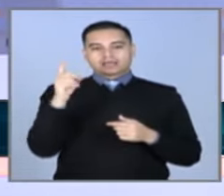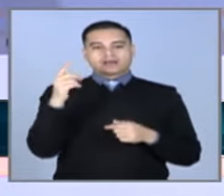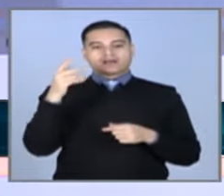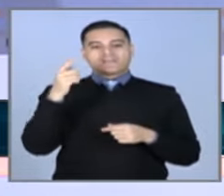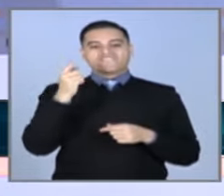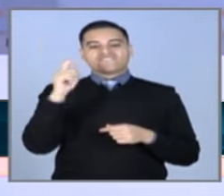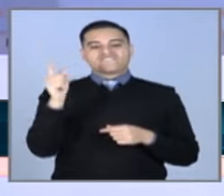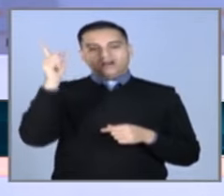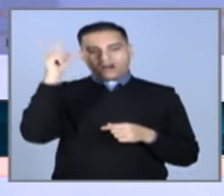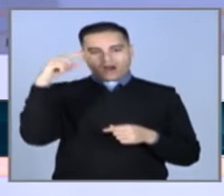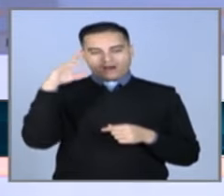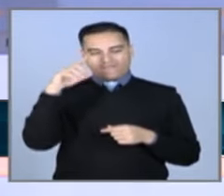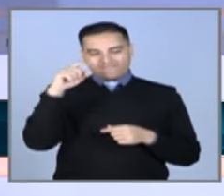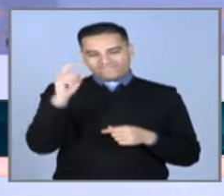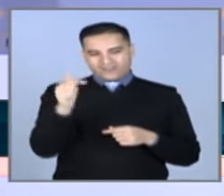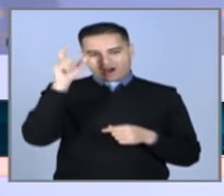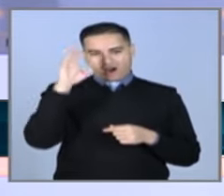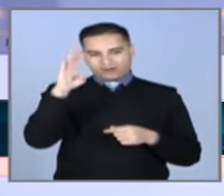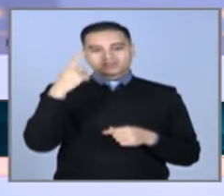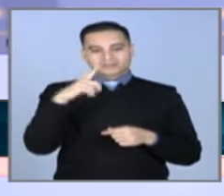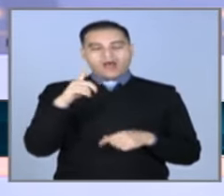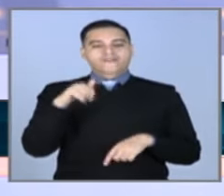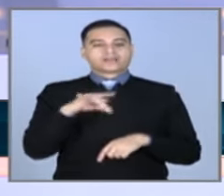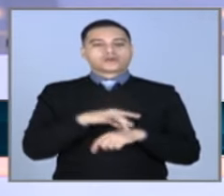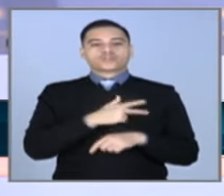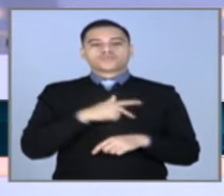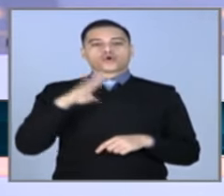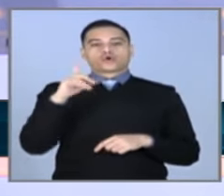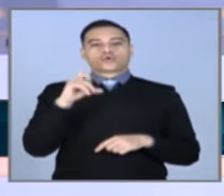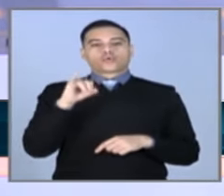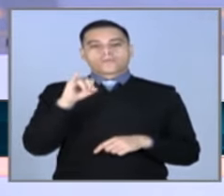فرانك. صح. يصيب داء كرون أحد أجهزة جسم الإنسان فما هو؟